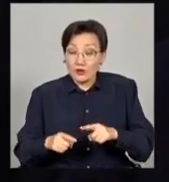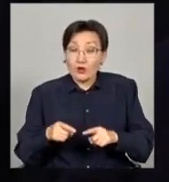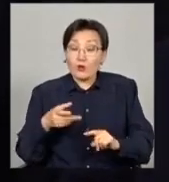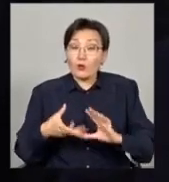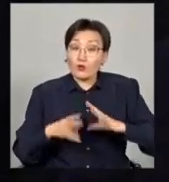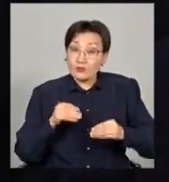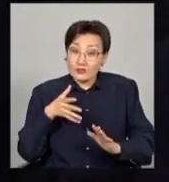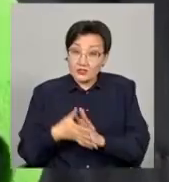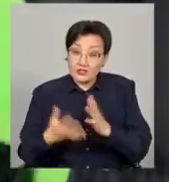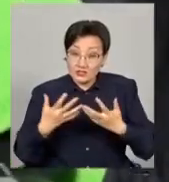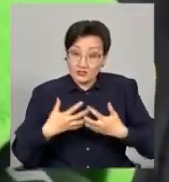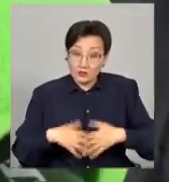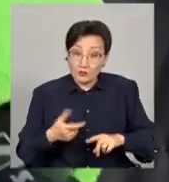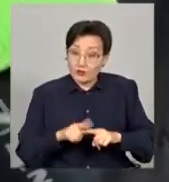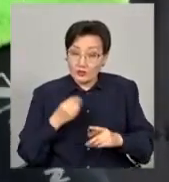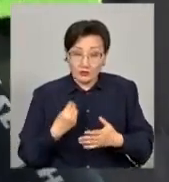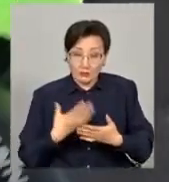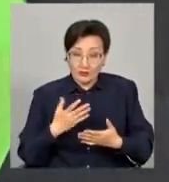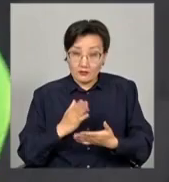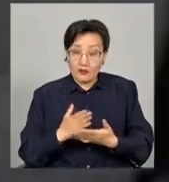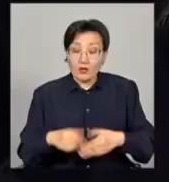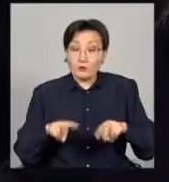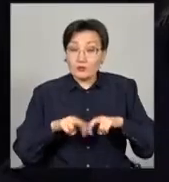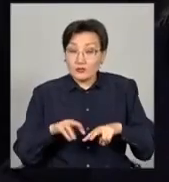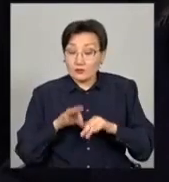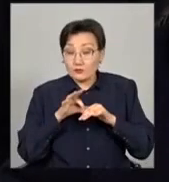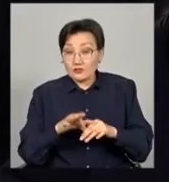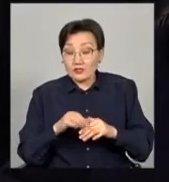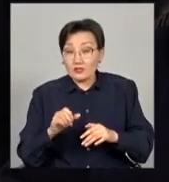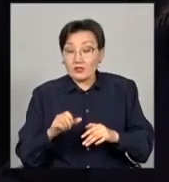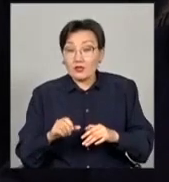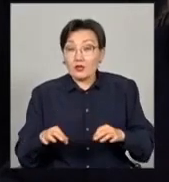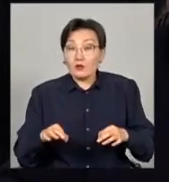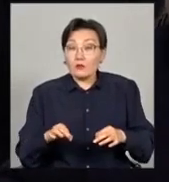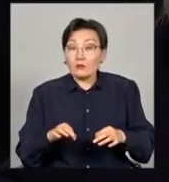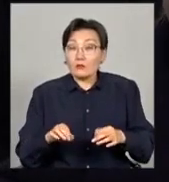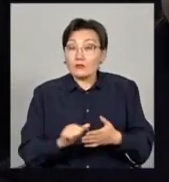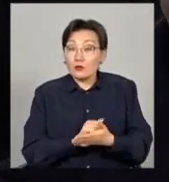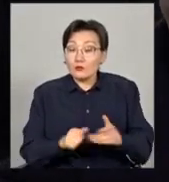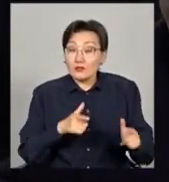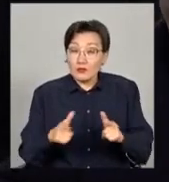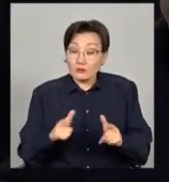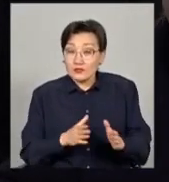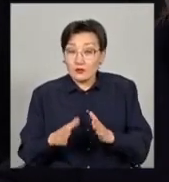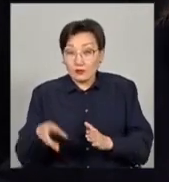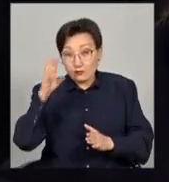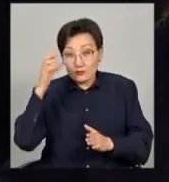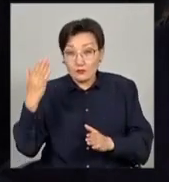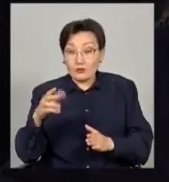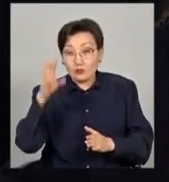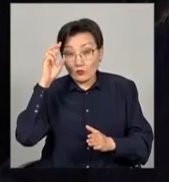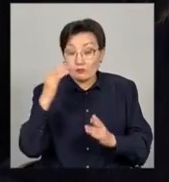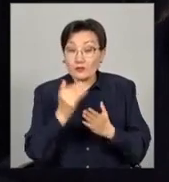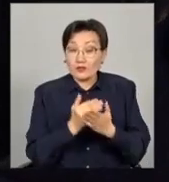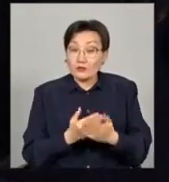кезде өте қымбатқа түсіп кетеді. Экспертизадан өтіп, ПСД жасалып, бәрі реттелсе, үкімет тарапынан жаңағы